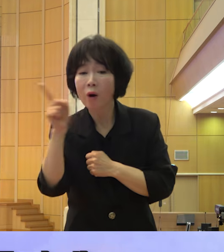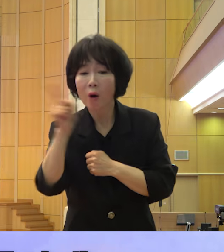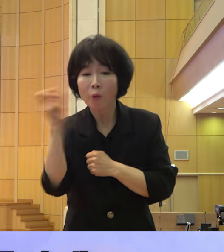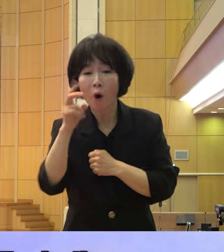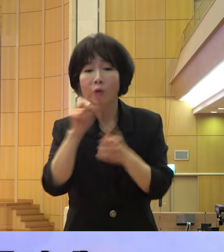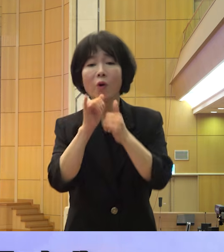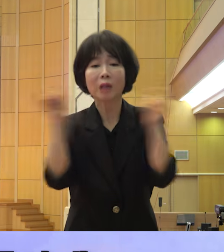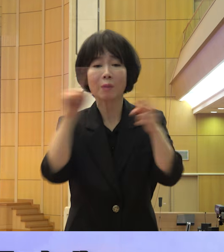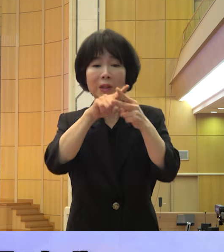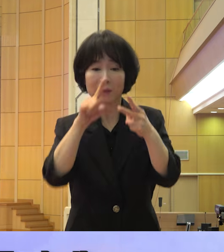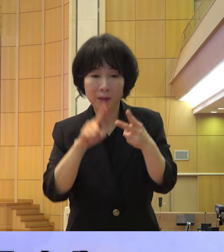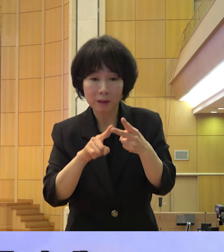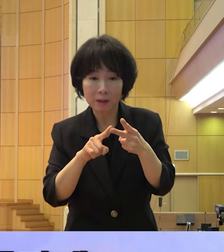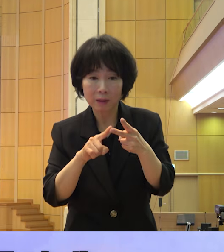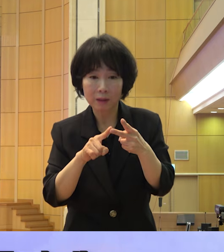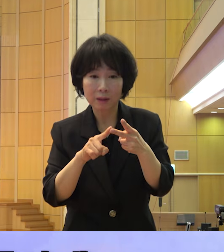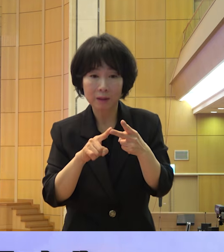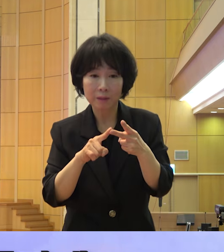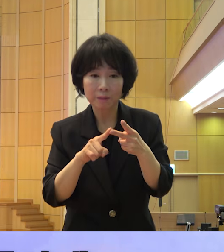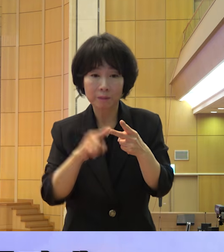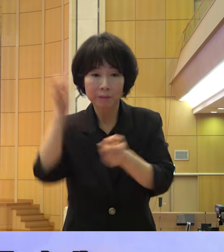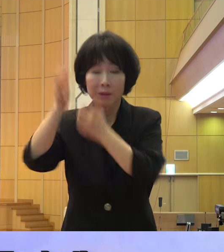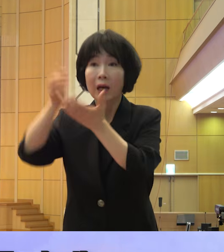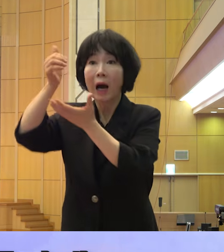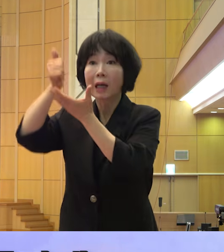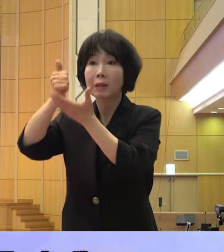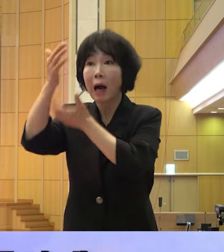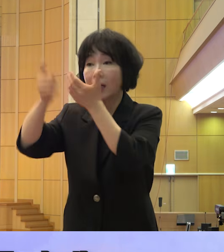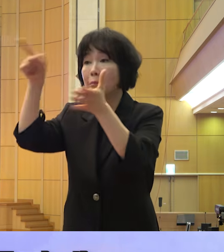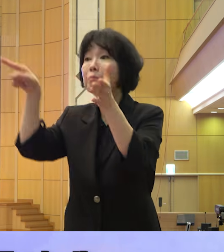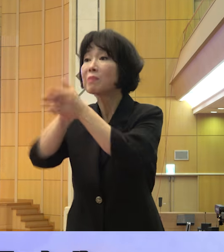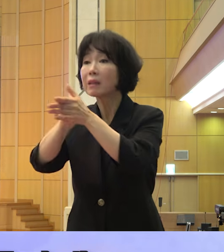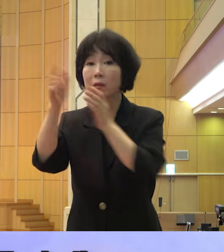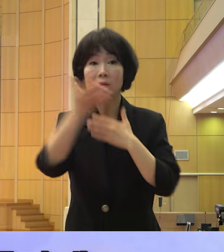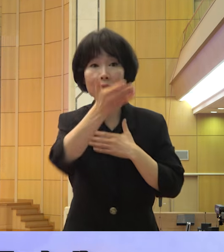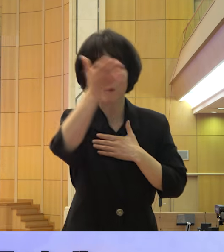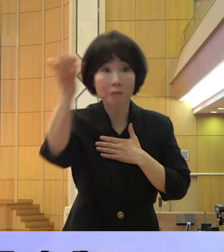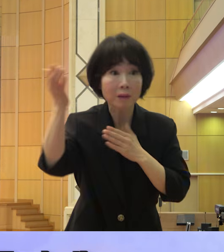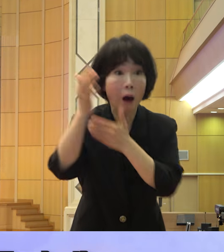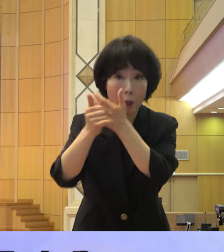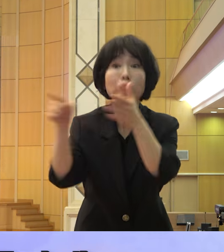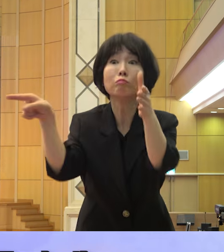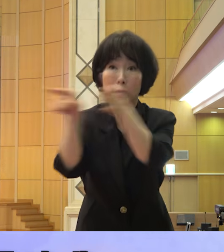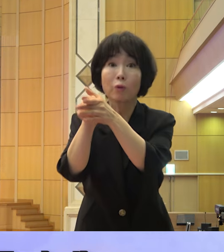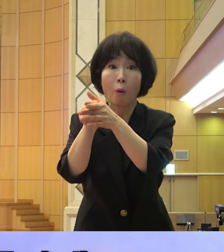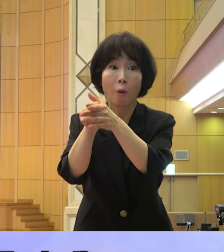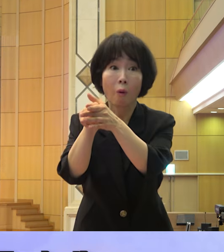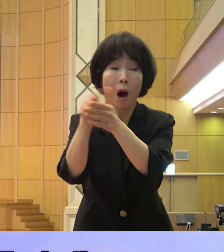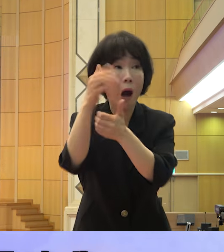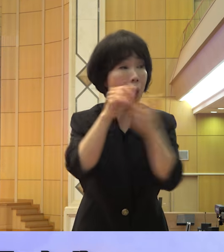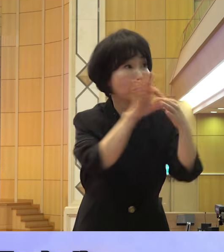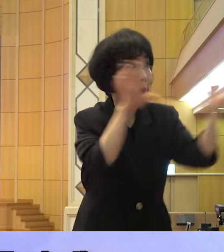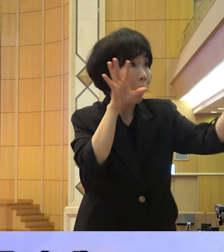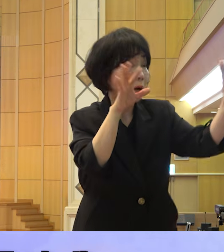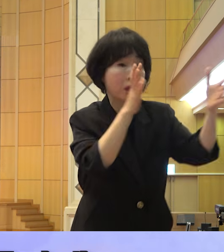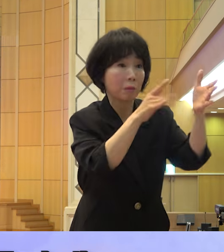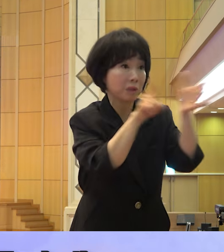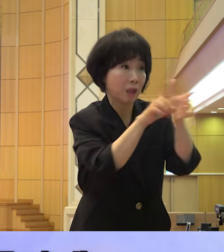이건 하나님을 믿는 사람에게 한해서 말하는 거야. 하나님 믿지 않고 하나님과 관계없는 사람들은